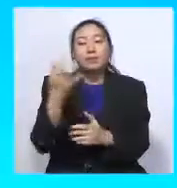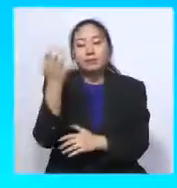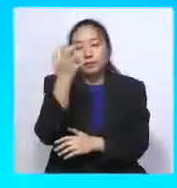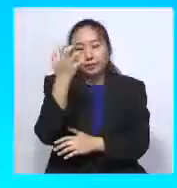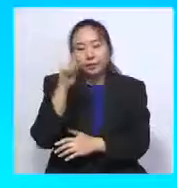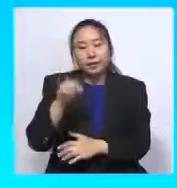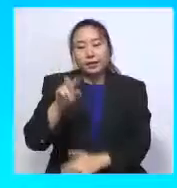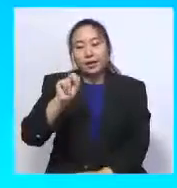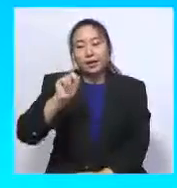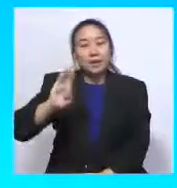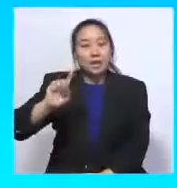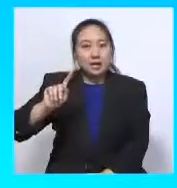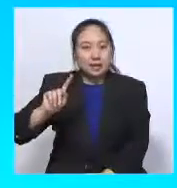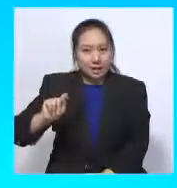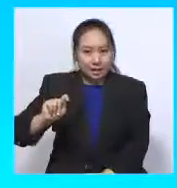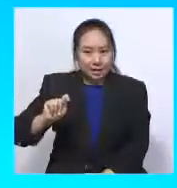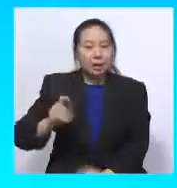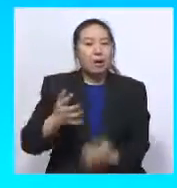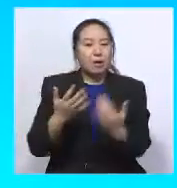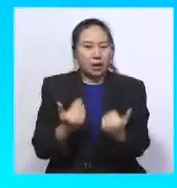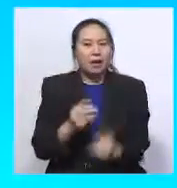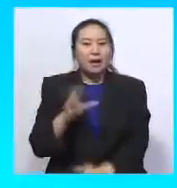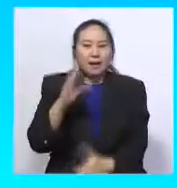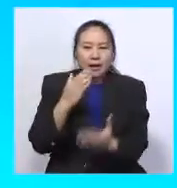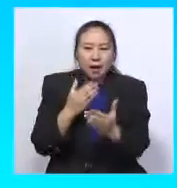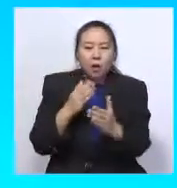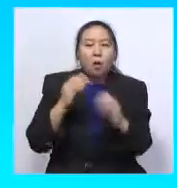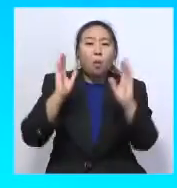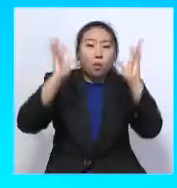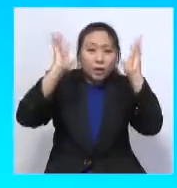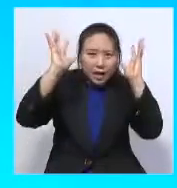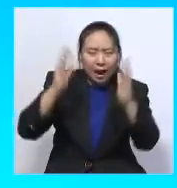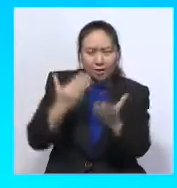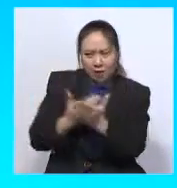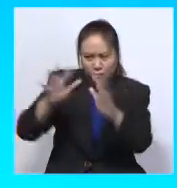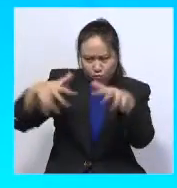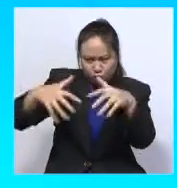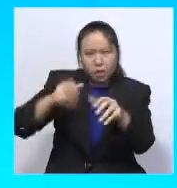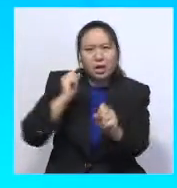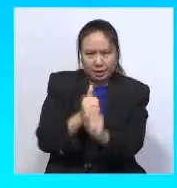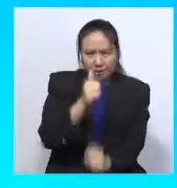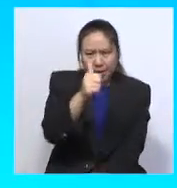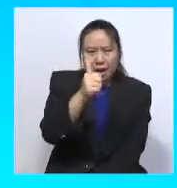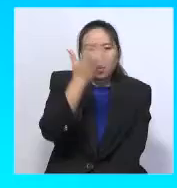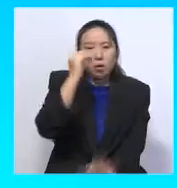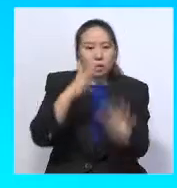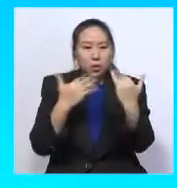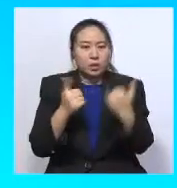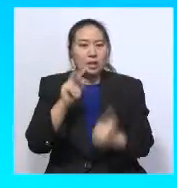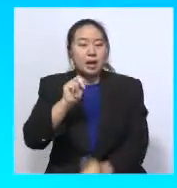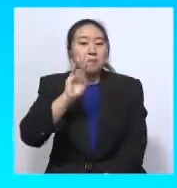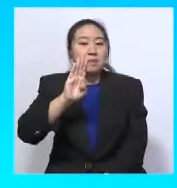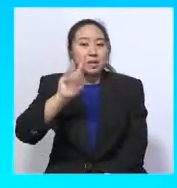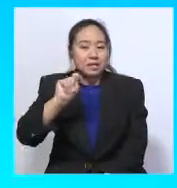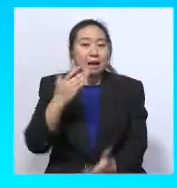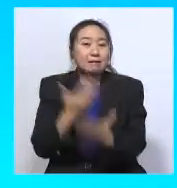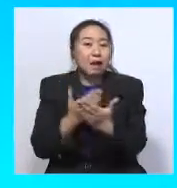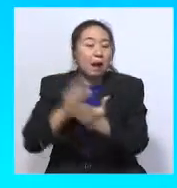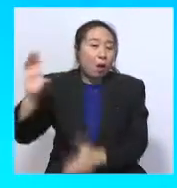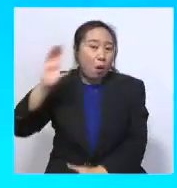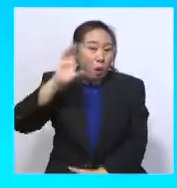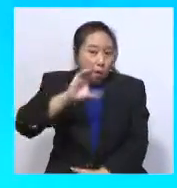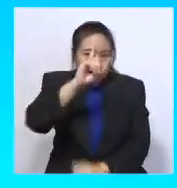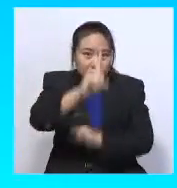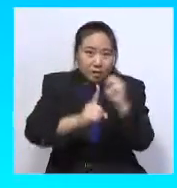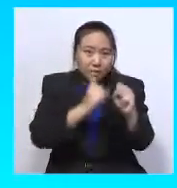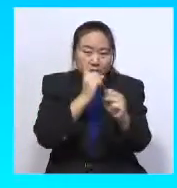ศน์แห่งประเทศไทยหรือว่า NBT นั้นสามารถหารายได้จากโฆษณาได้เนื่องจากตอนนี้นะคะ NBT เนี่ยมีงบประมาณปีละกว่า